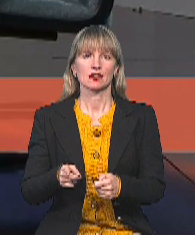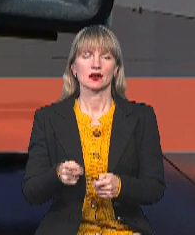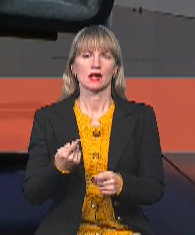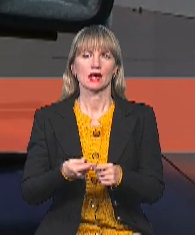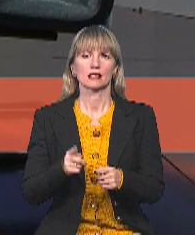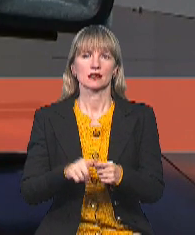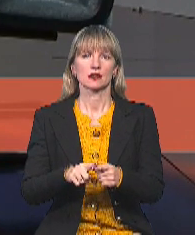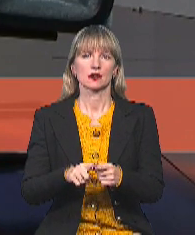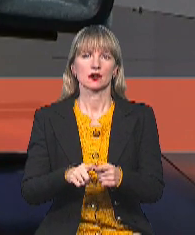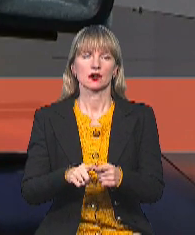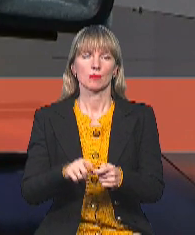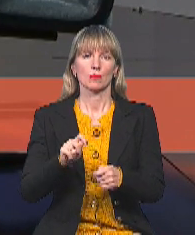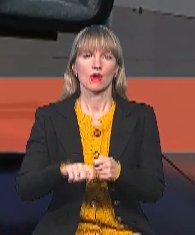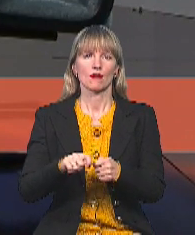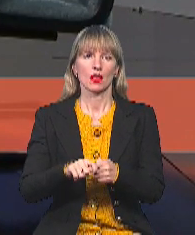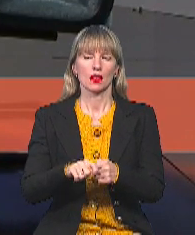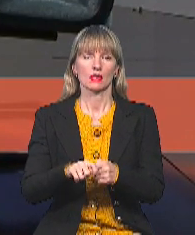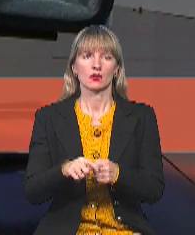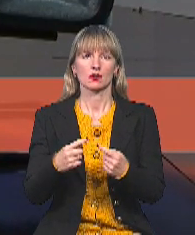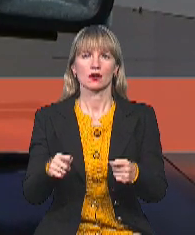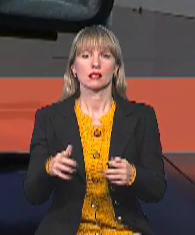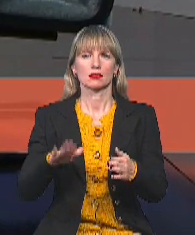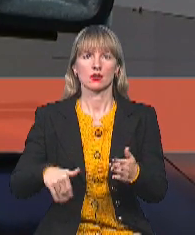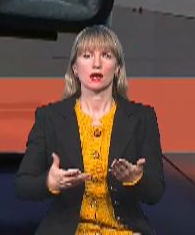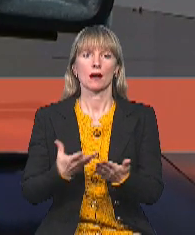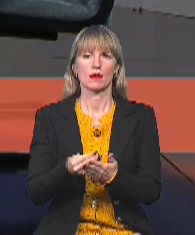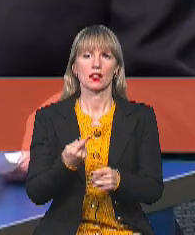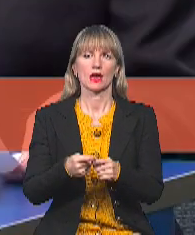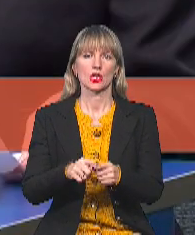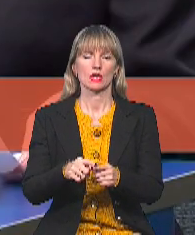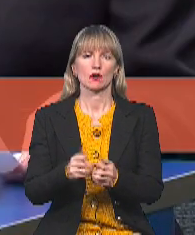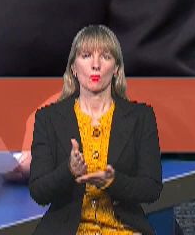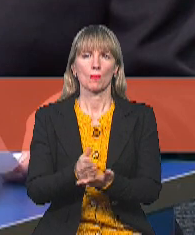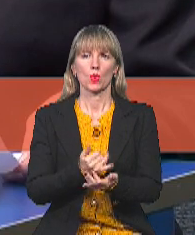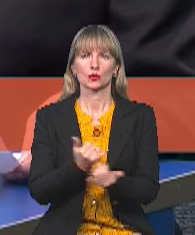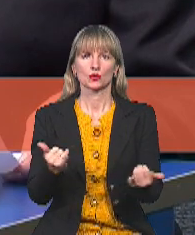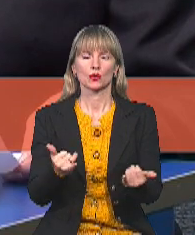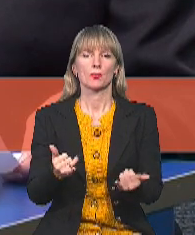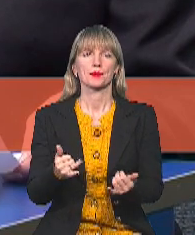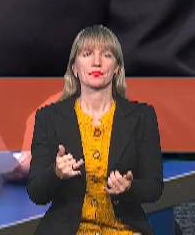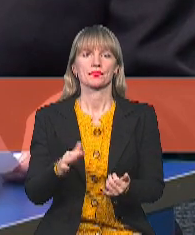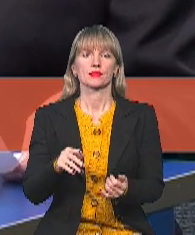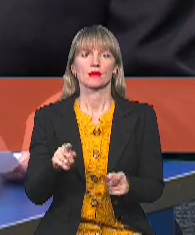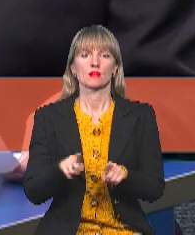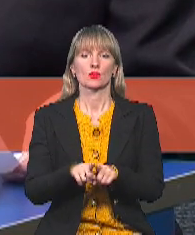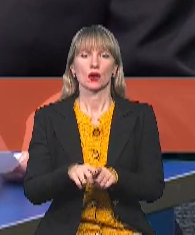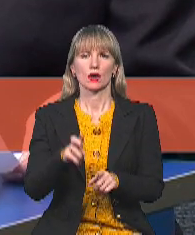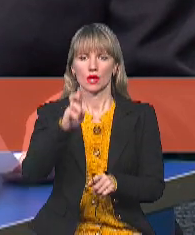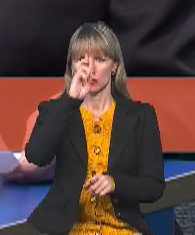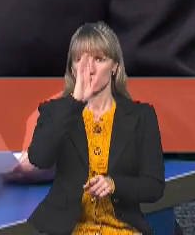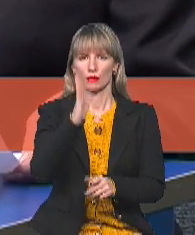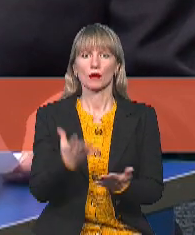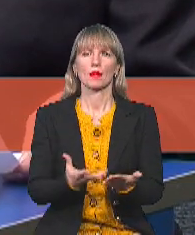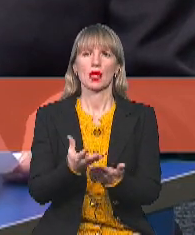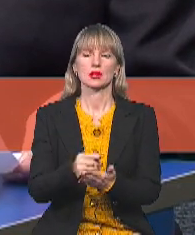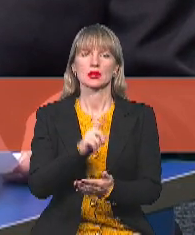этих проведенных манипуляций, и дальше происходит оплата этих услуг. То есть она же все равно, просто государство будет